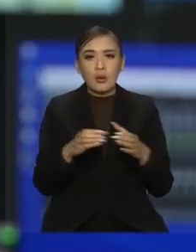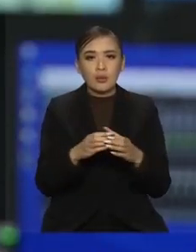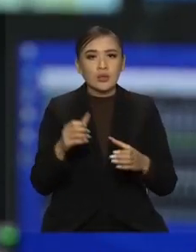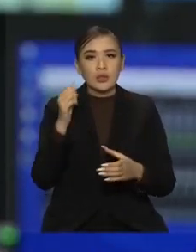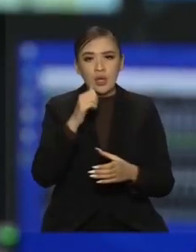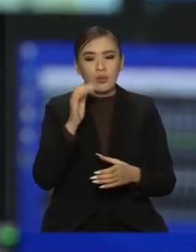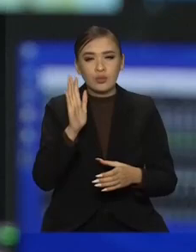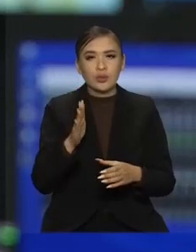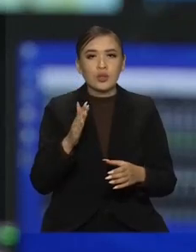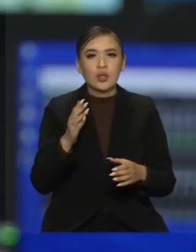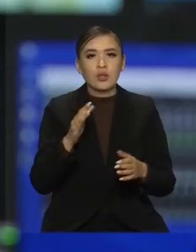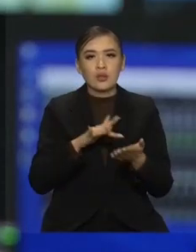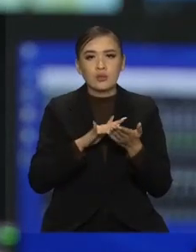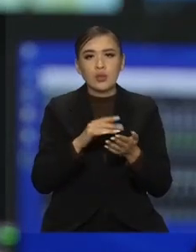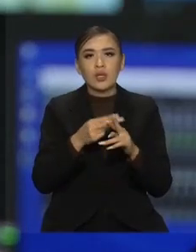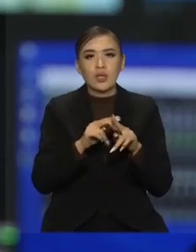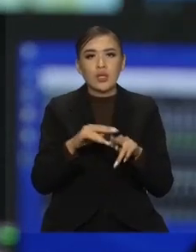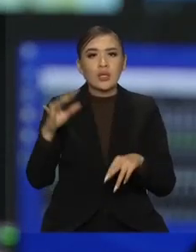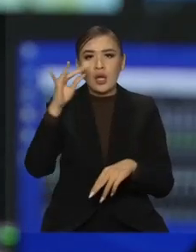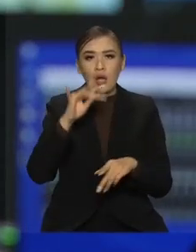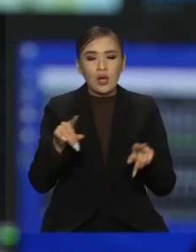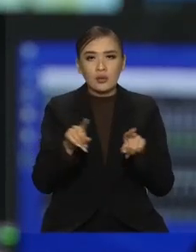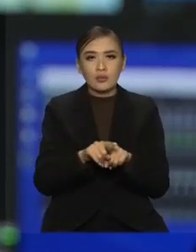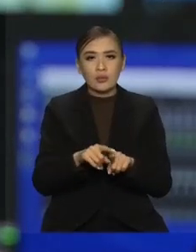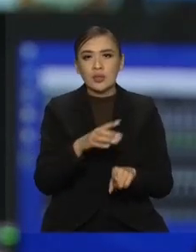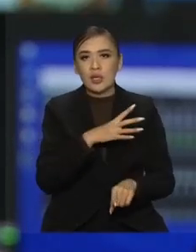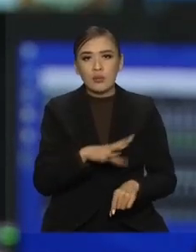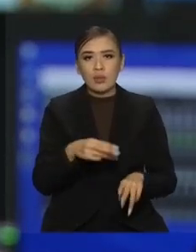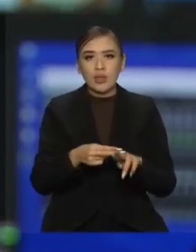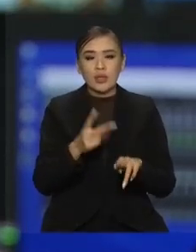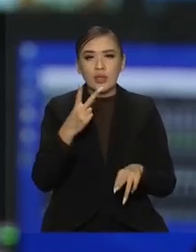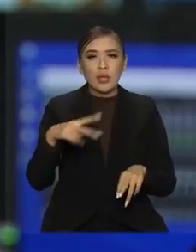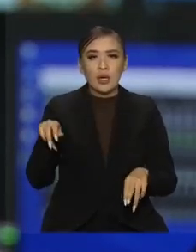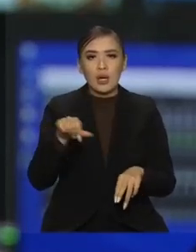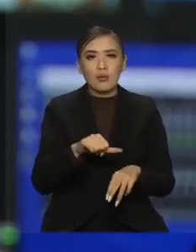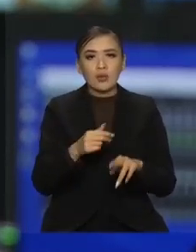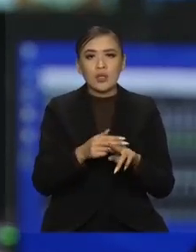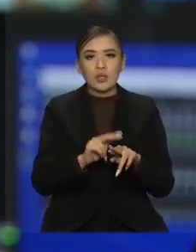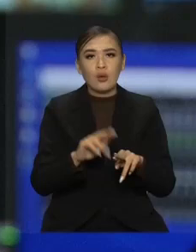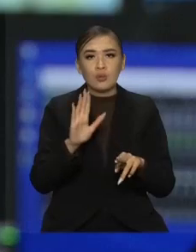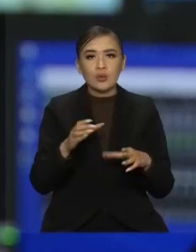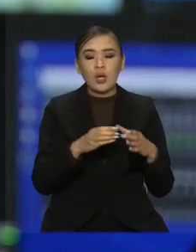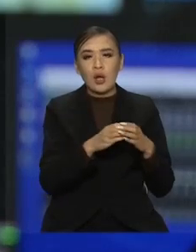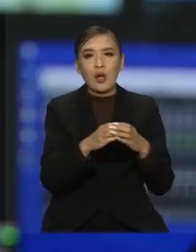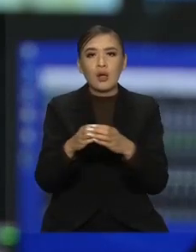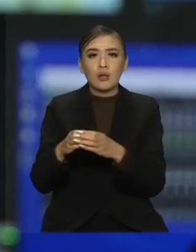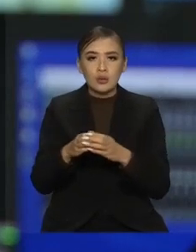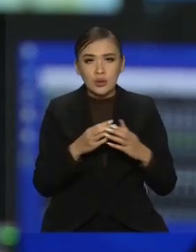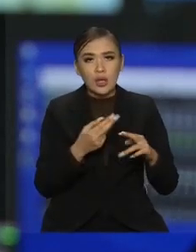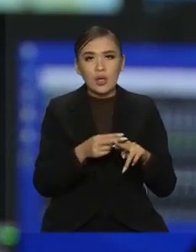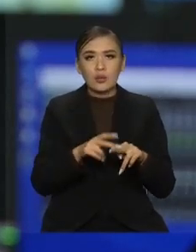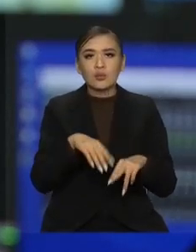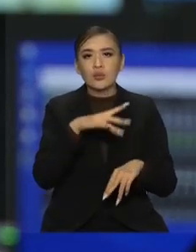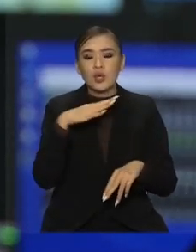жолға шығады. Қазақ тарихында бұрын соңды болмаған сайысқа былтыр екі апта көлемінде дүйім жұрттың назар ауып, көпшілік қауым